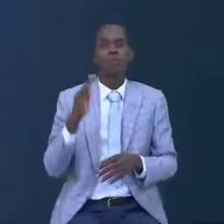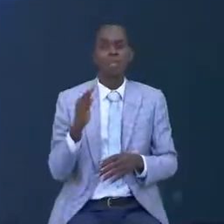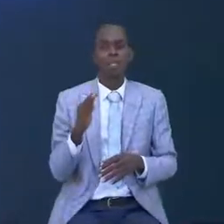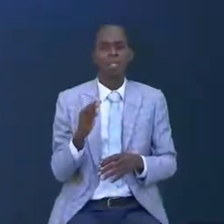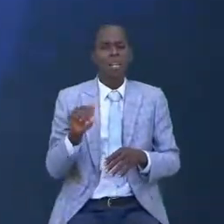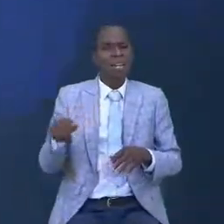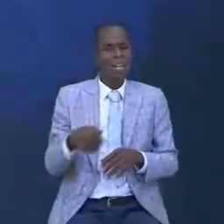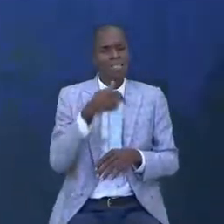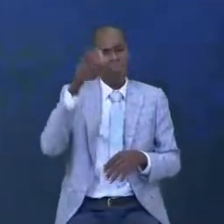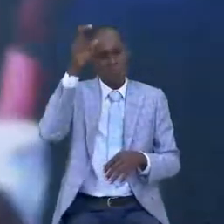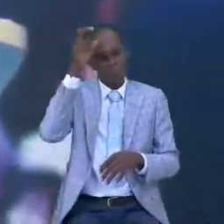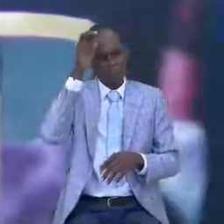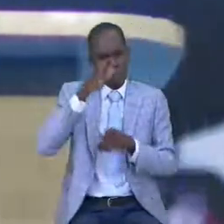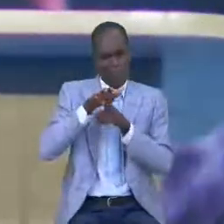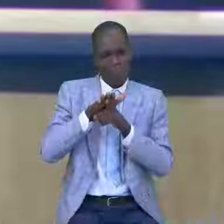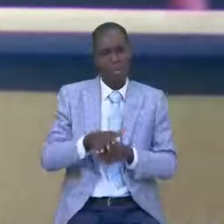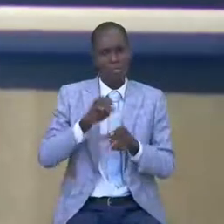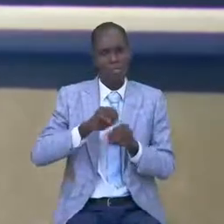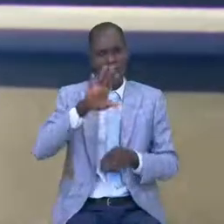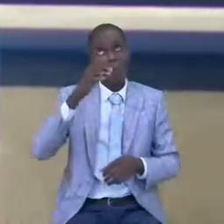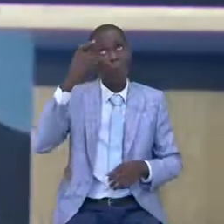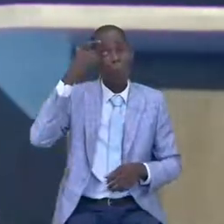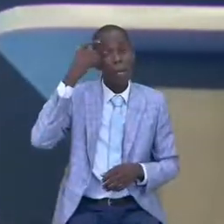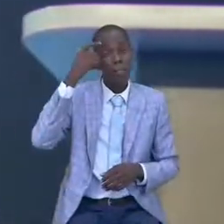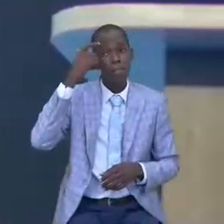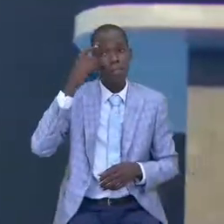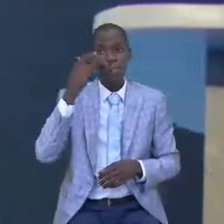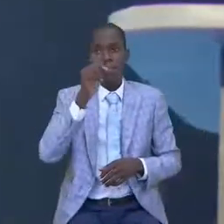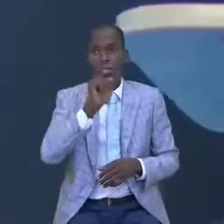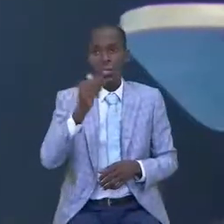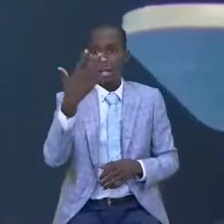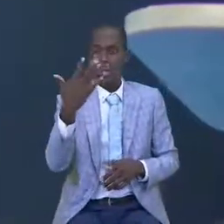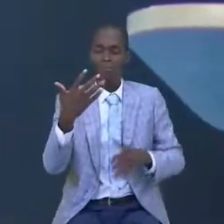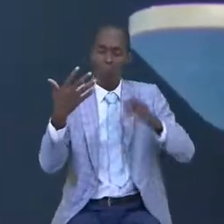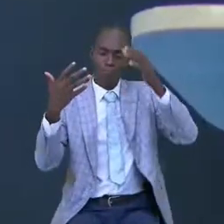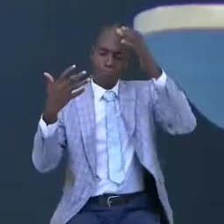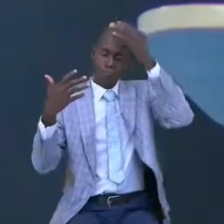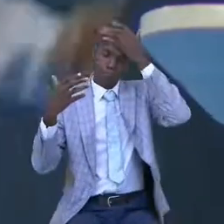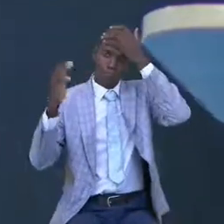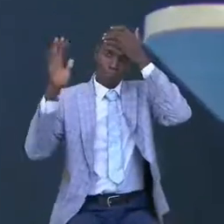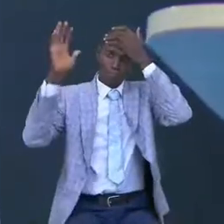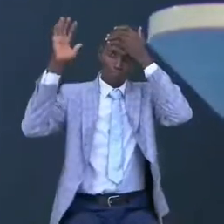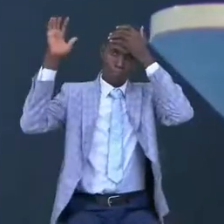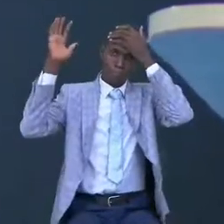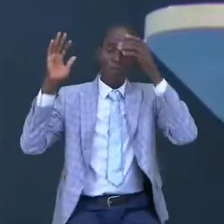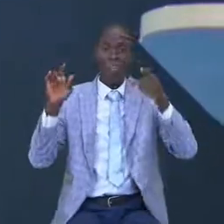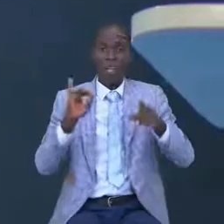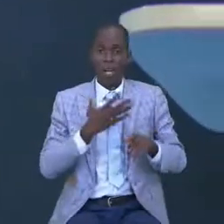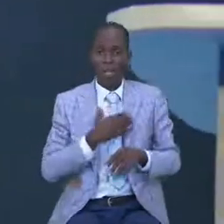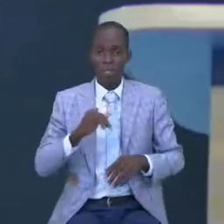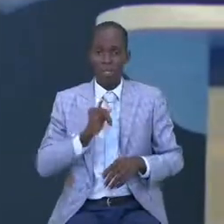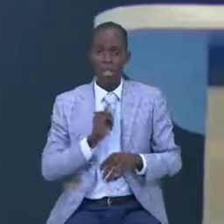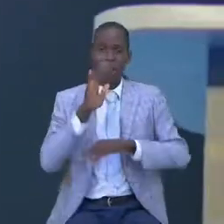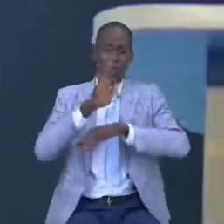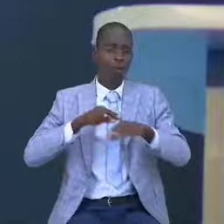marcher, tu vas louer Dieu. Y a-t-il une oppression démoniaque dans le cerveau? La main